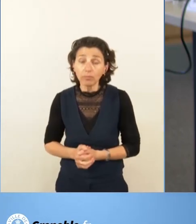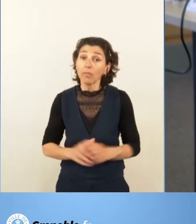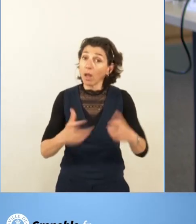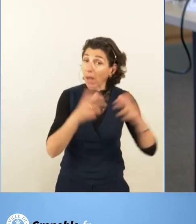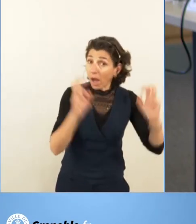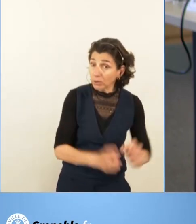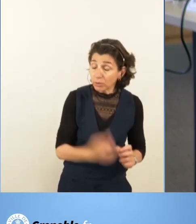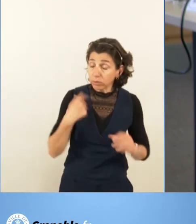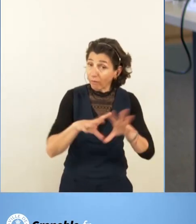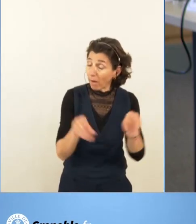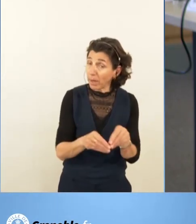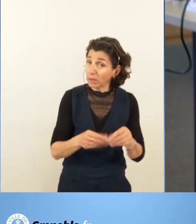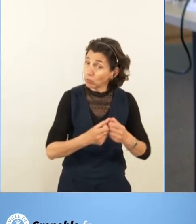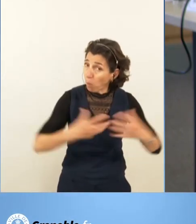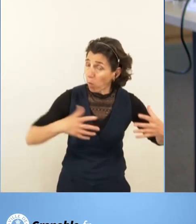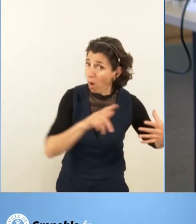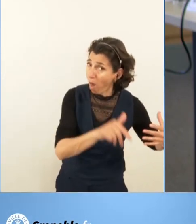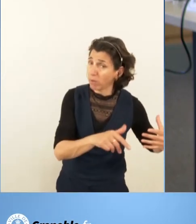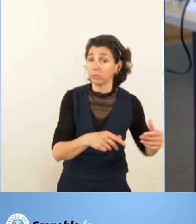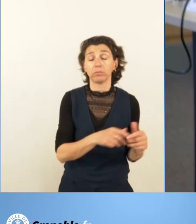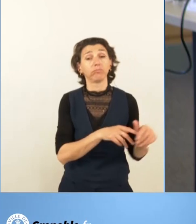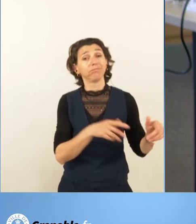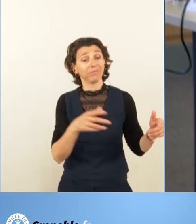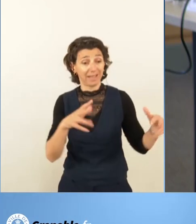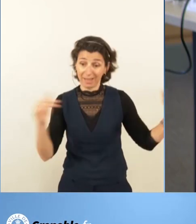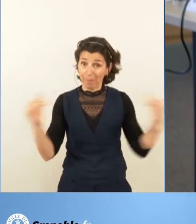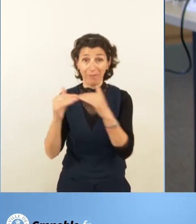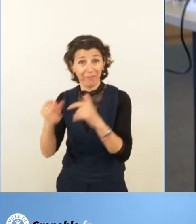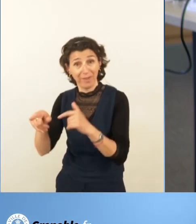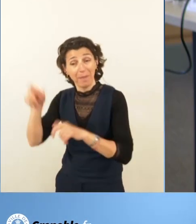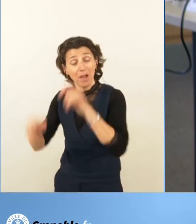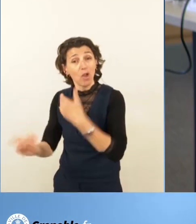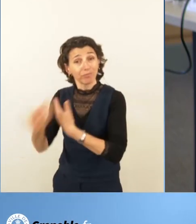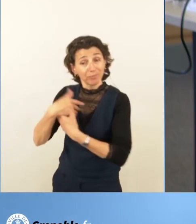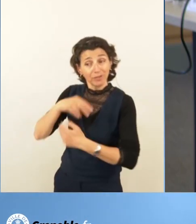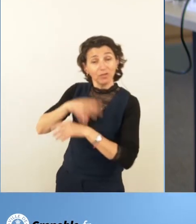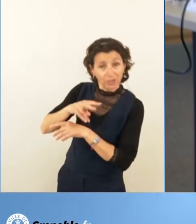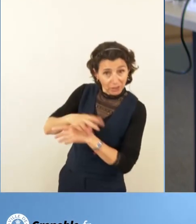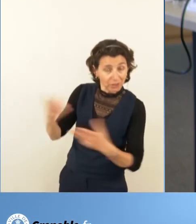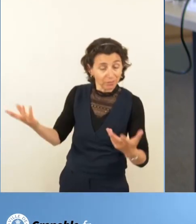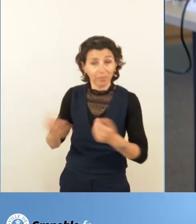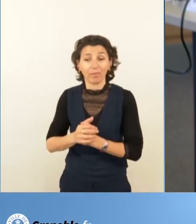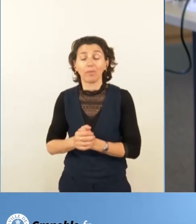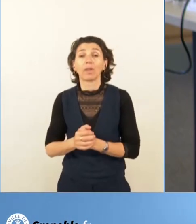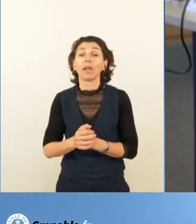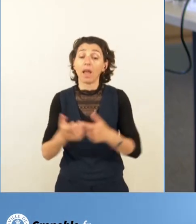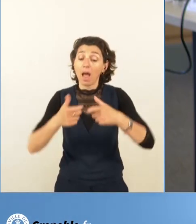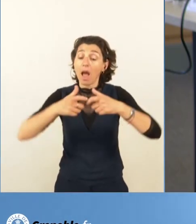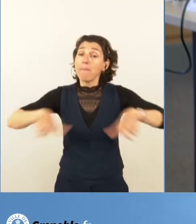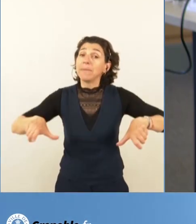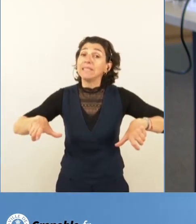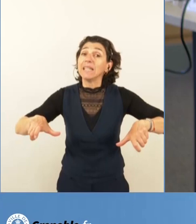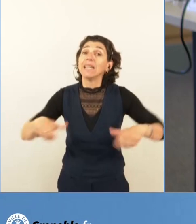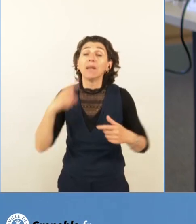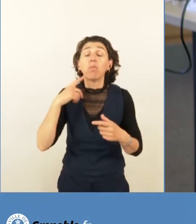nombreuses par exemple bénéficiera désormais aux visiteurs et aux visiteuses grenobloise et grenoblois en outre les billets d'accès à l'exposition